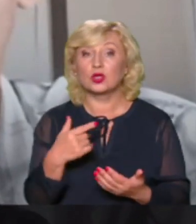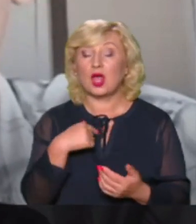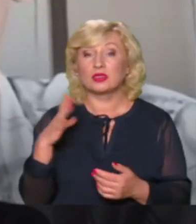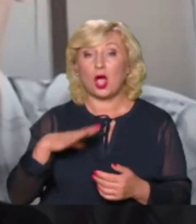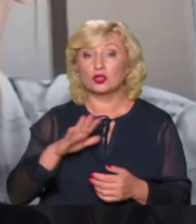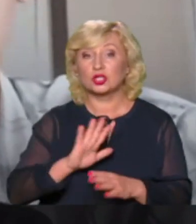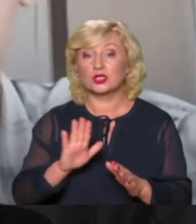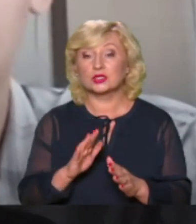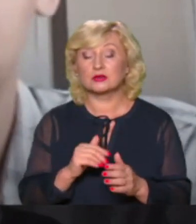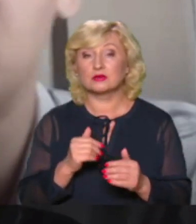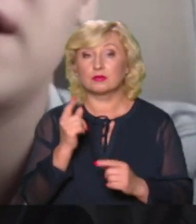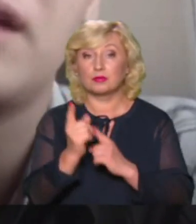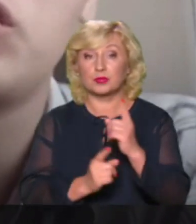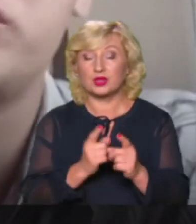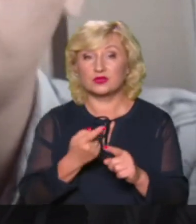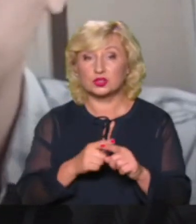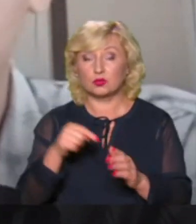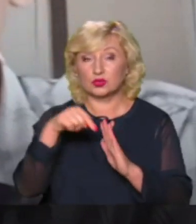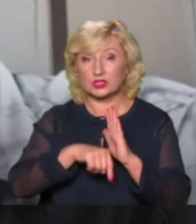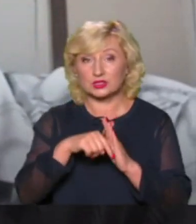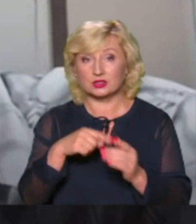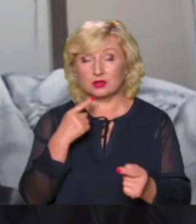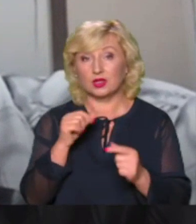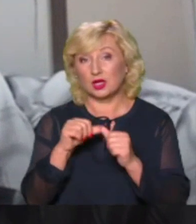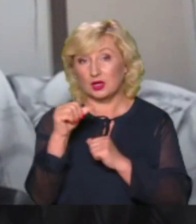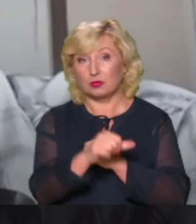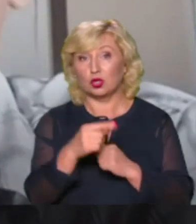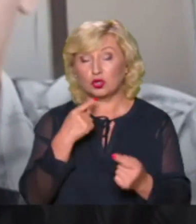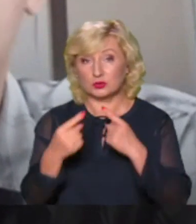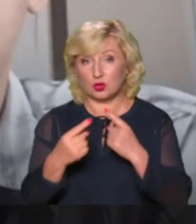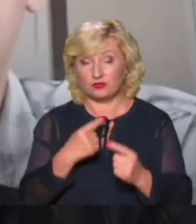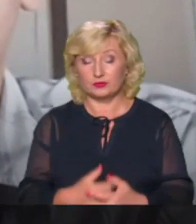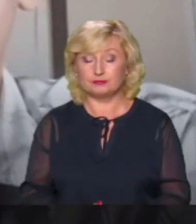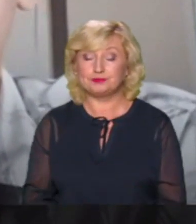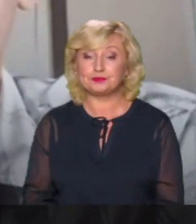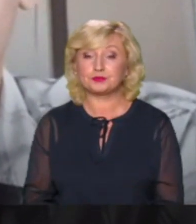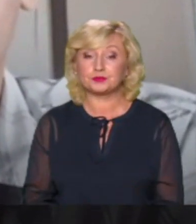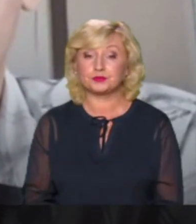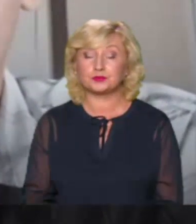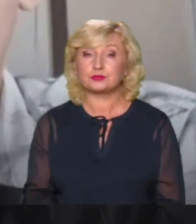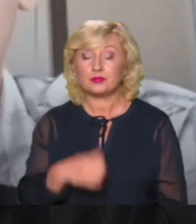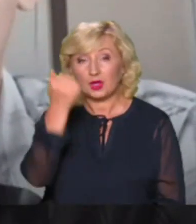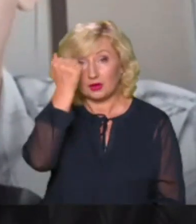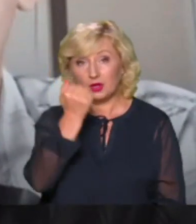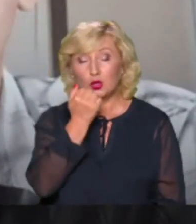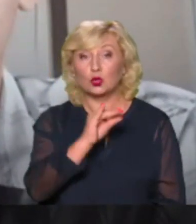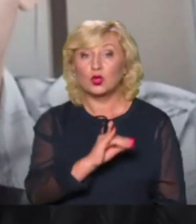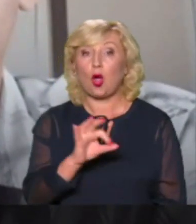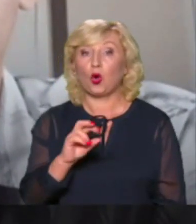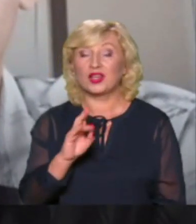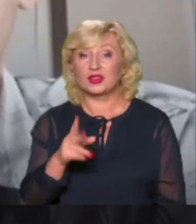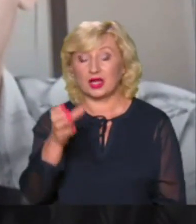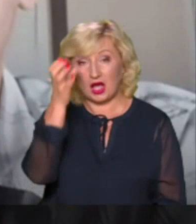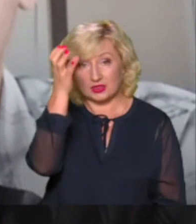якихось поривів навіть в цьому сенсі, крім розмови. Зрозуміло. Юрію, я вам дуже дякую. Юрій Олійник,